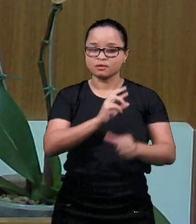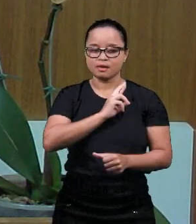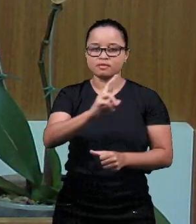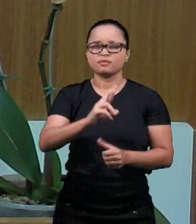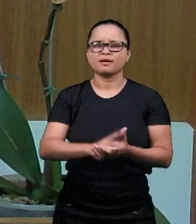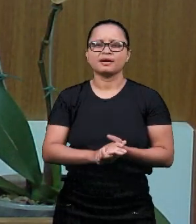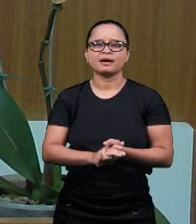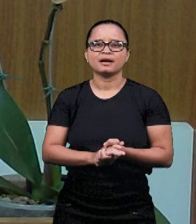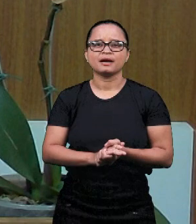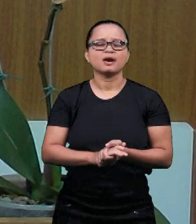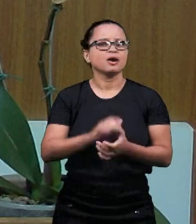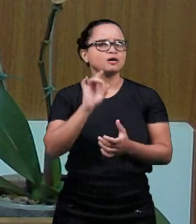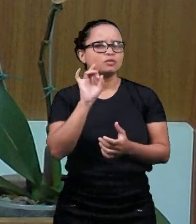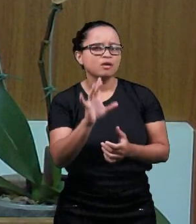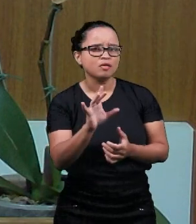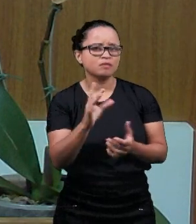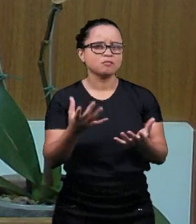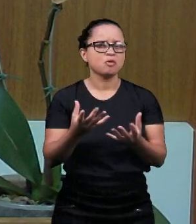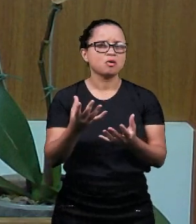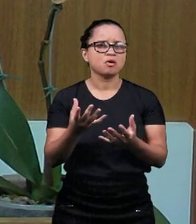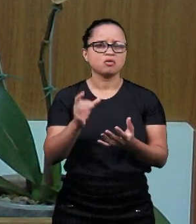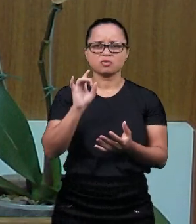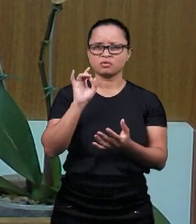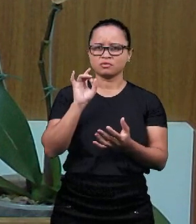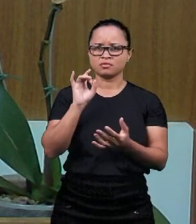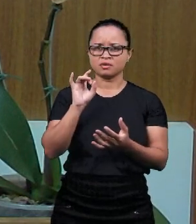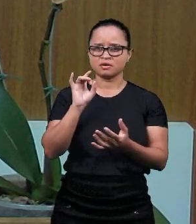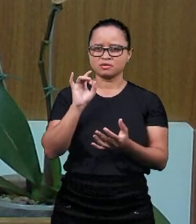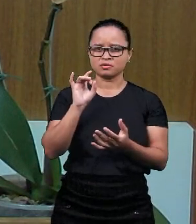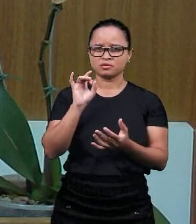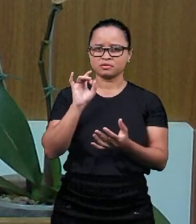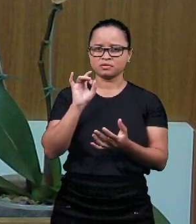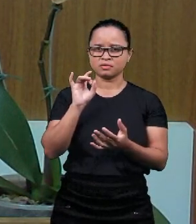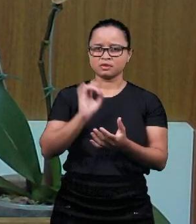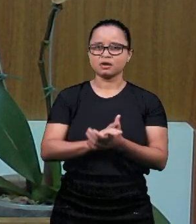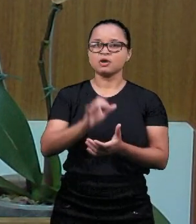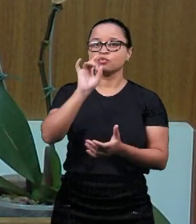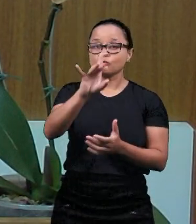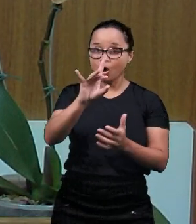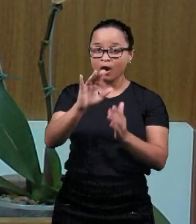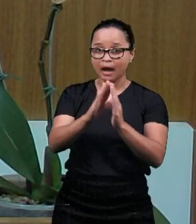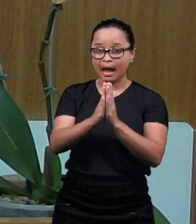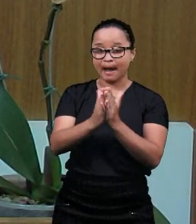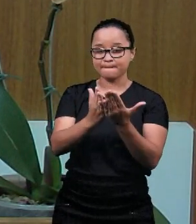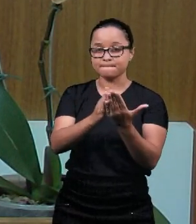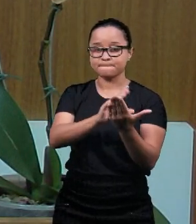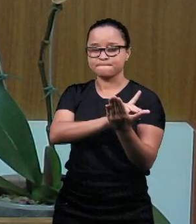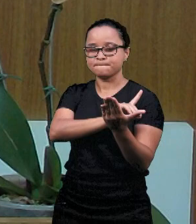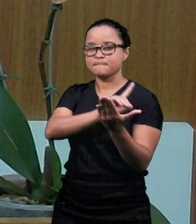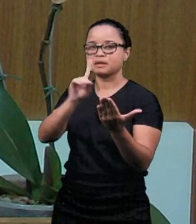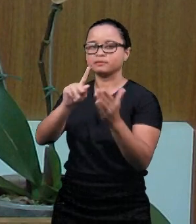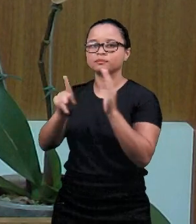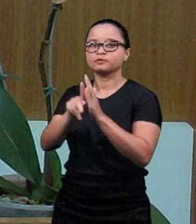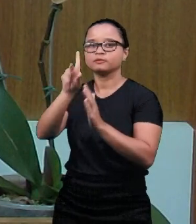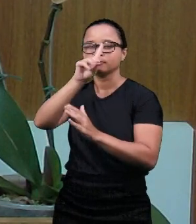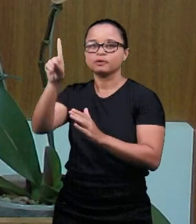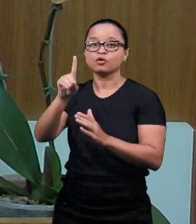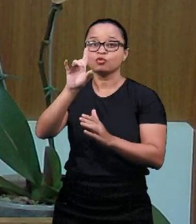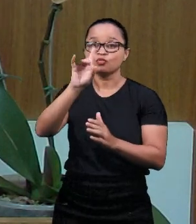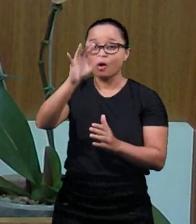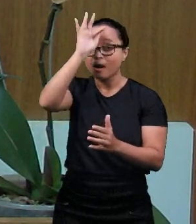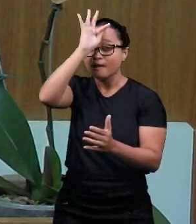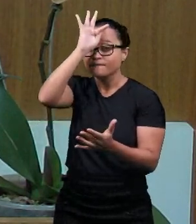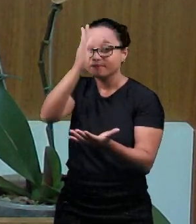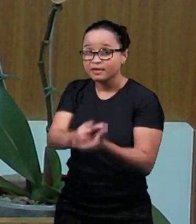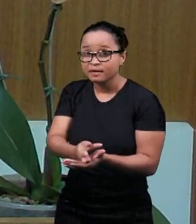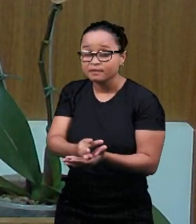cela, cela. Non, c'est que la parole, que la foi, que la grâce. Donc, ce sont des